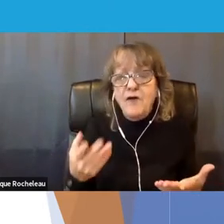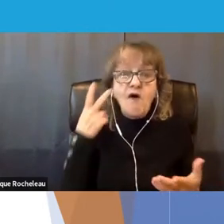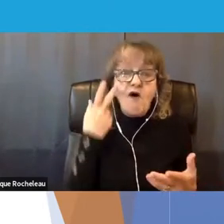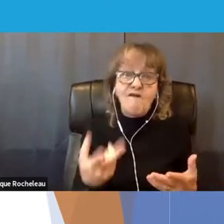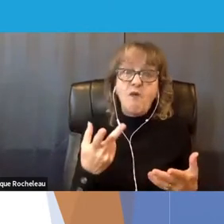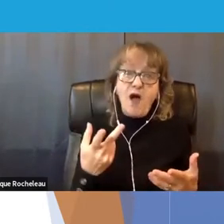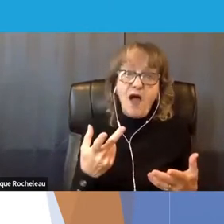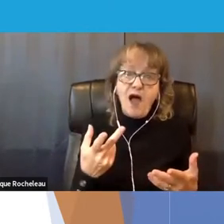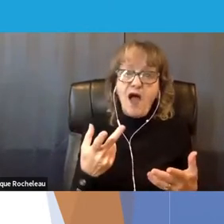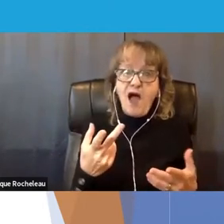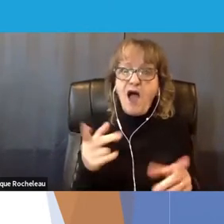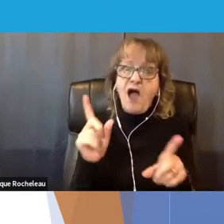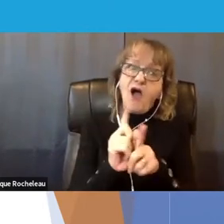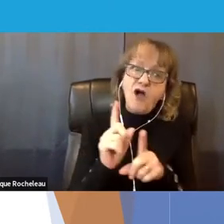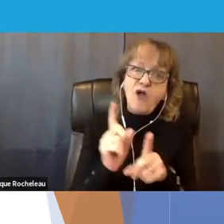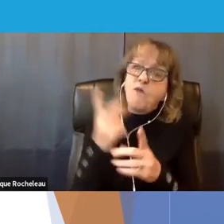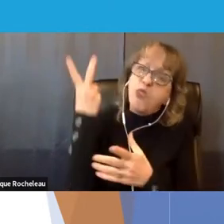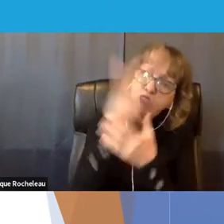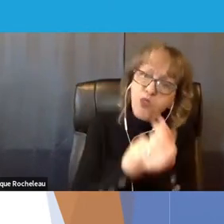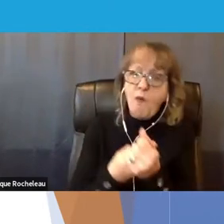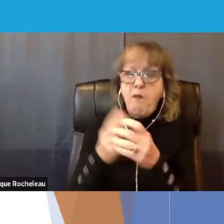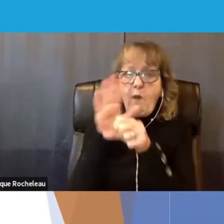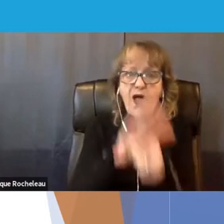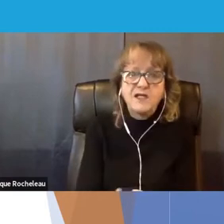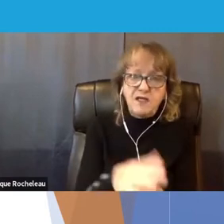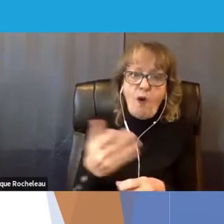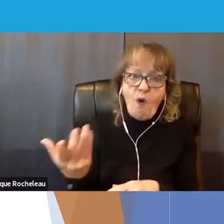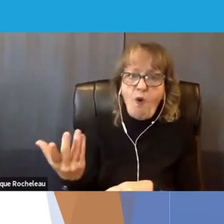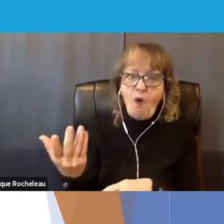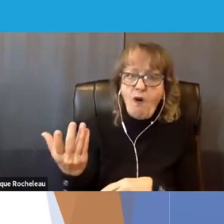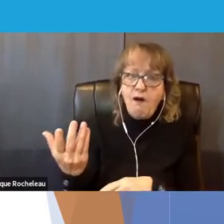c'est une double oppression organisée à la fois